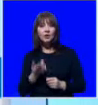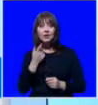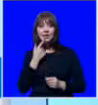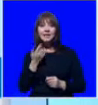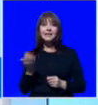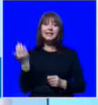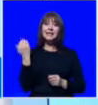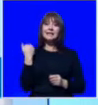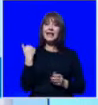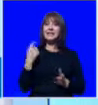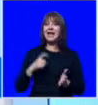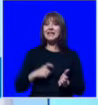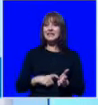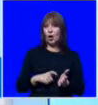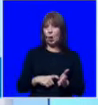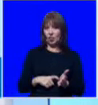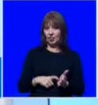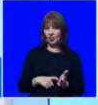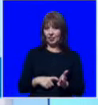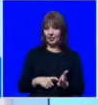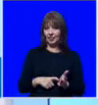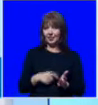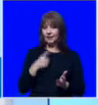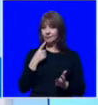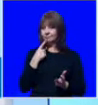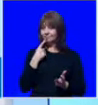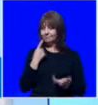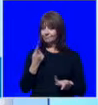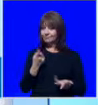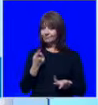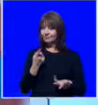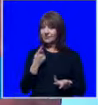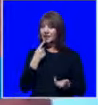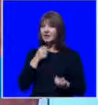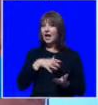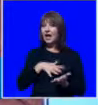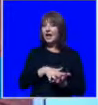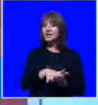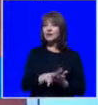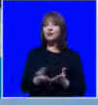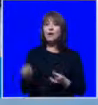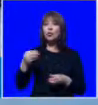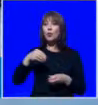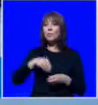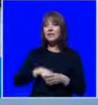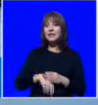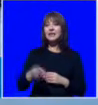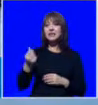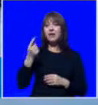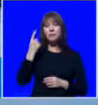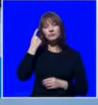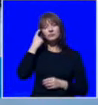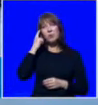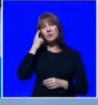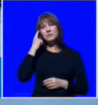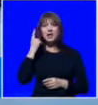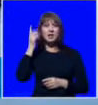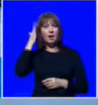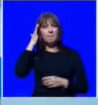зад законово, ако има такава дума, разходване на тия допълнителни средства, които са се появили по усмотрение на